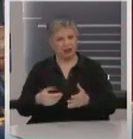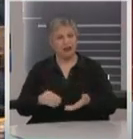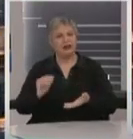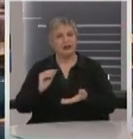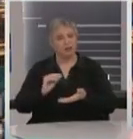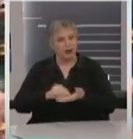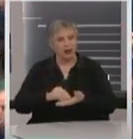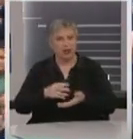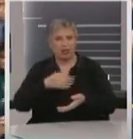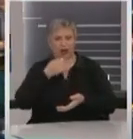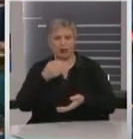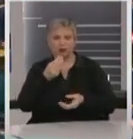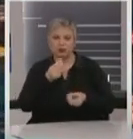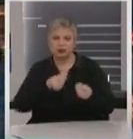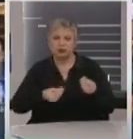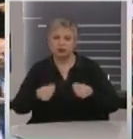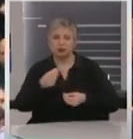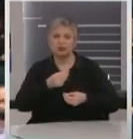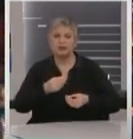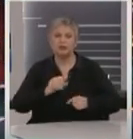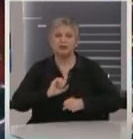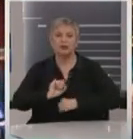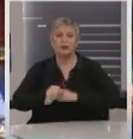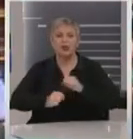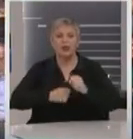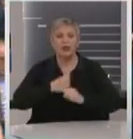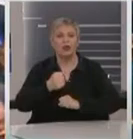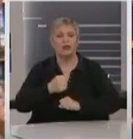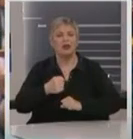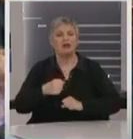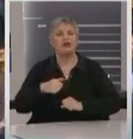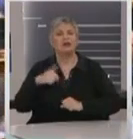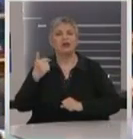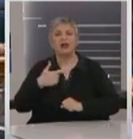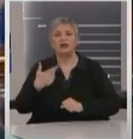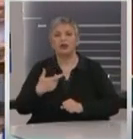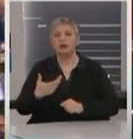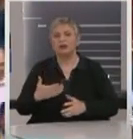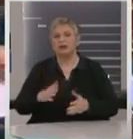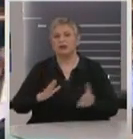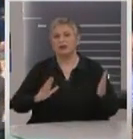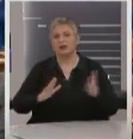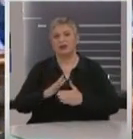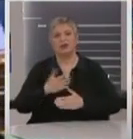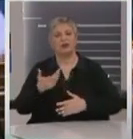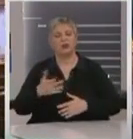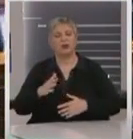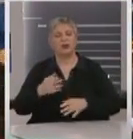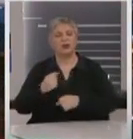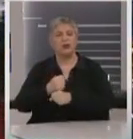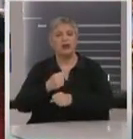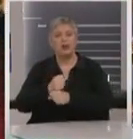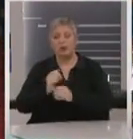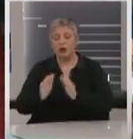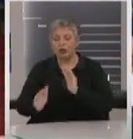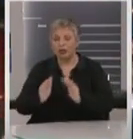συνεχίζουμε τη μάχη για να περάσω στα θέματα της εργασίας, την προστασία της εργασίας